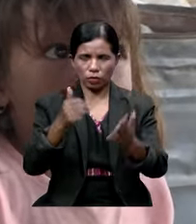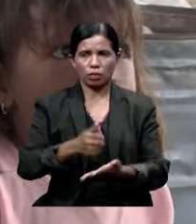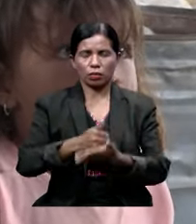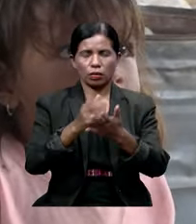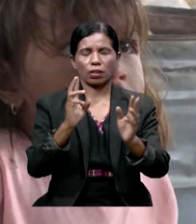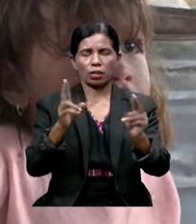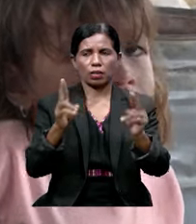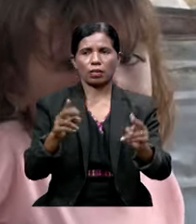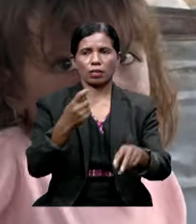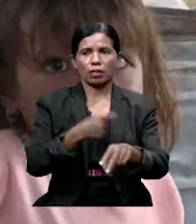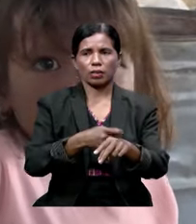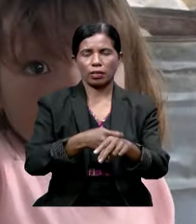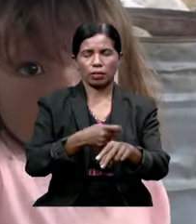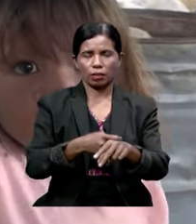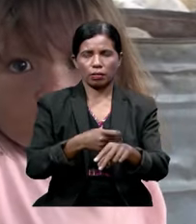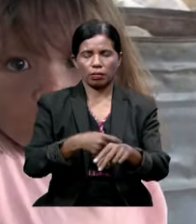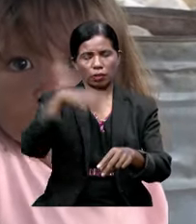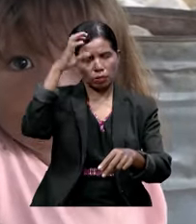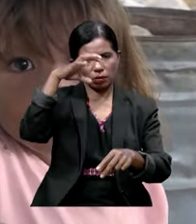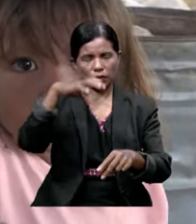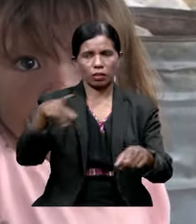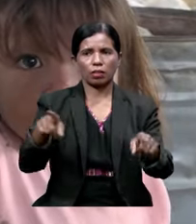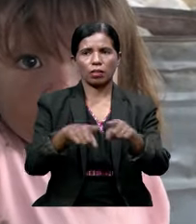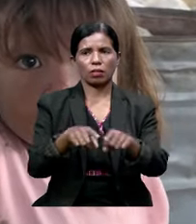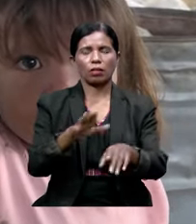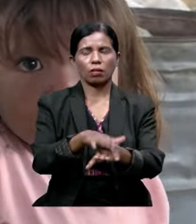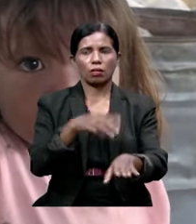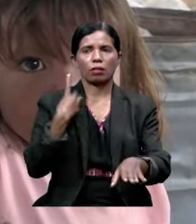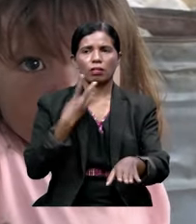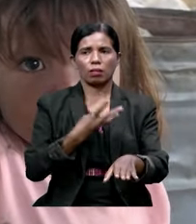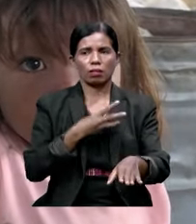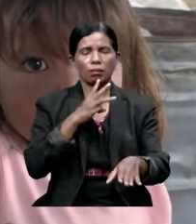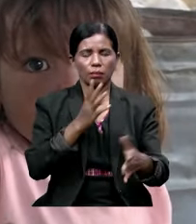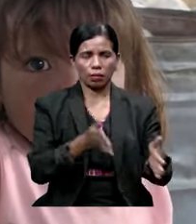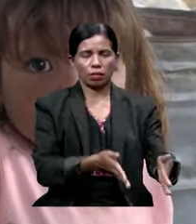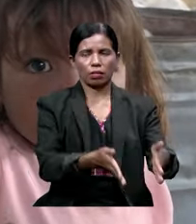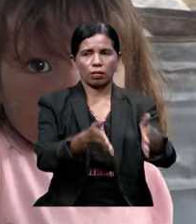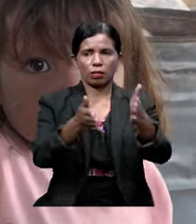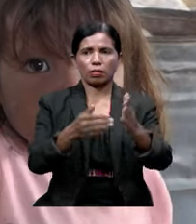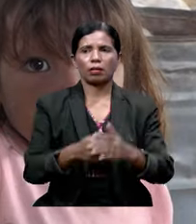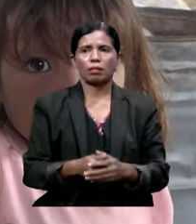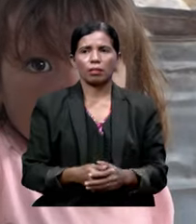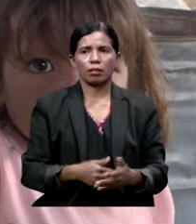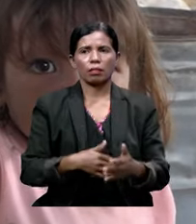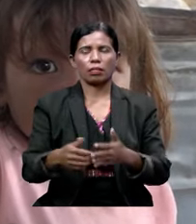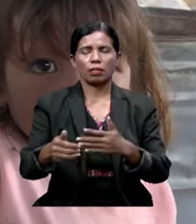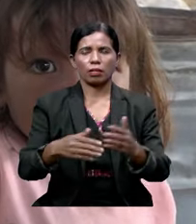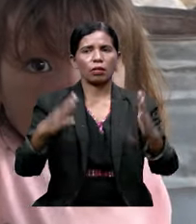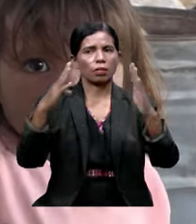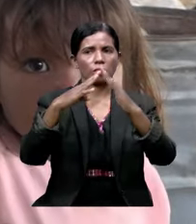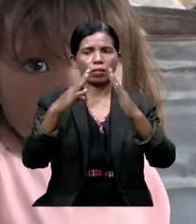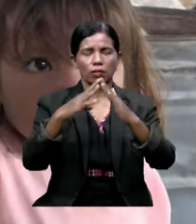Kamne tempo uda na sane né né konam. Bazir helatina. Mene darum mai umane